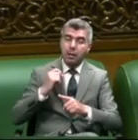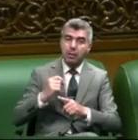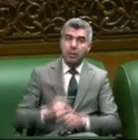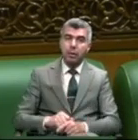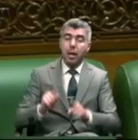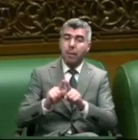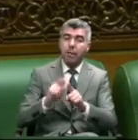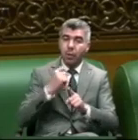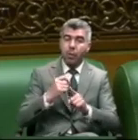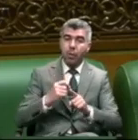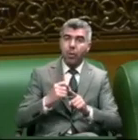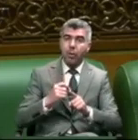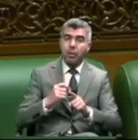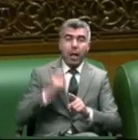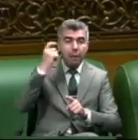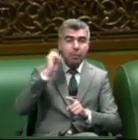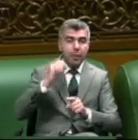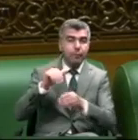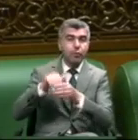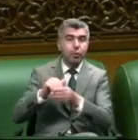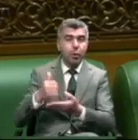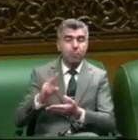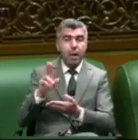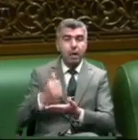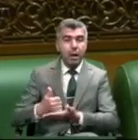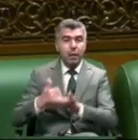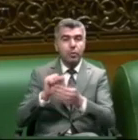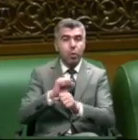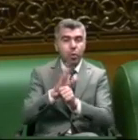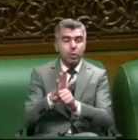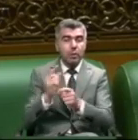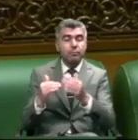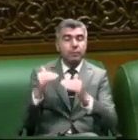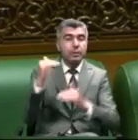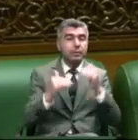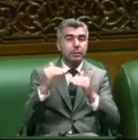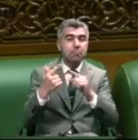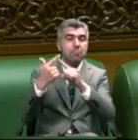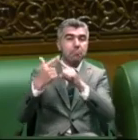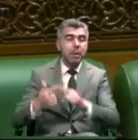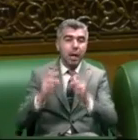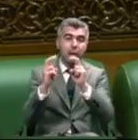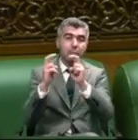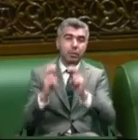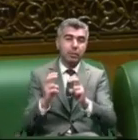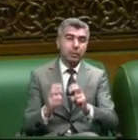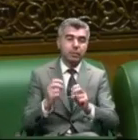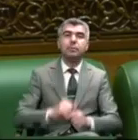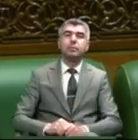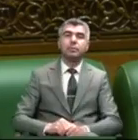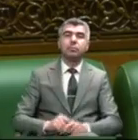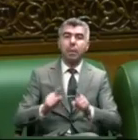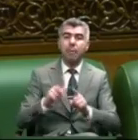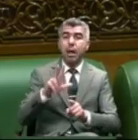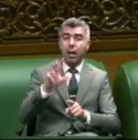هذا لولا هذا الصندوق هذا لكن غادي يكون الاختلال في التوازنات ديال هذا الصندوق بغينا